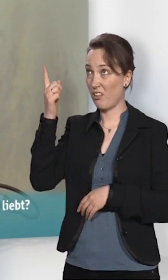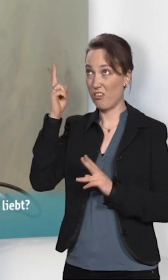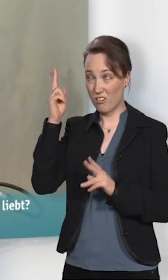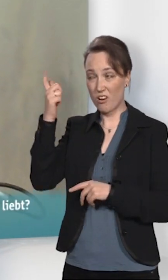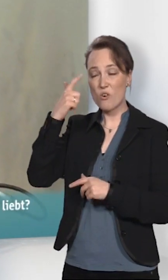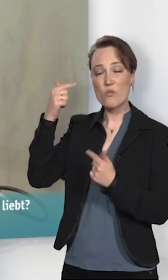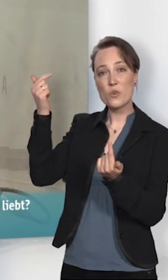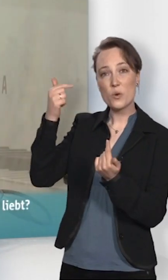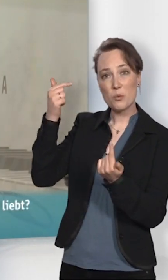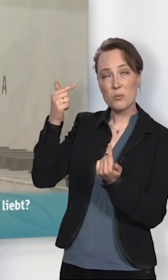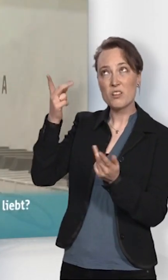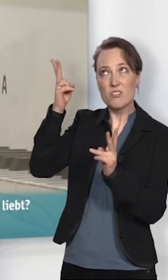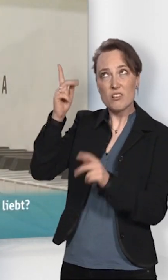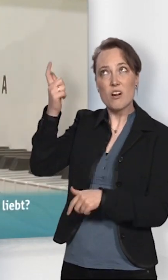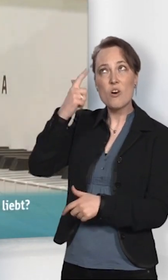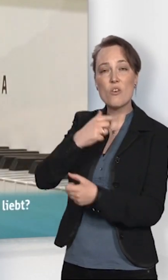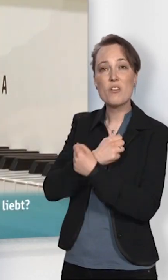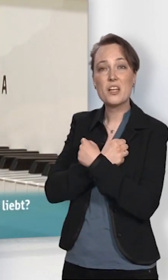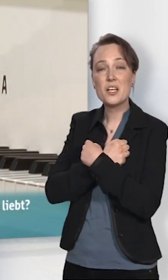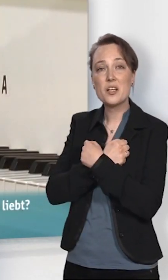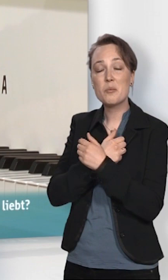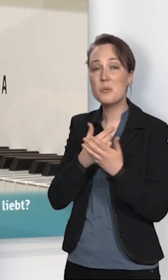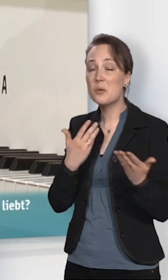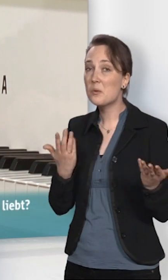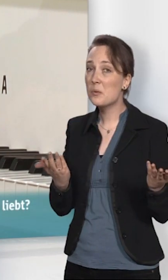um mich kümmert und mich